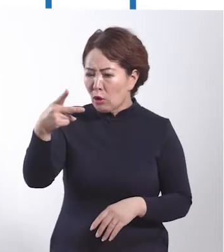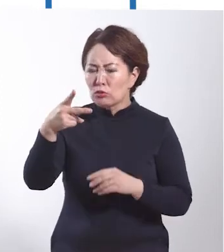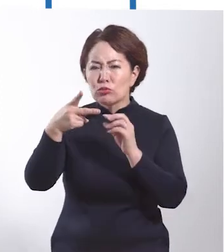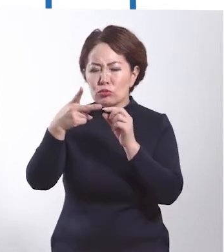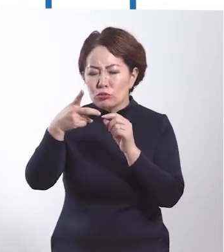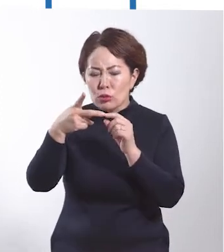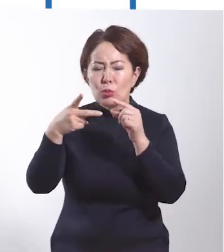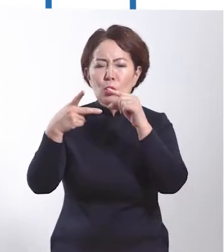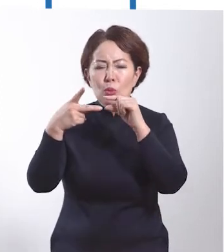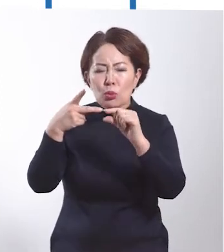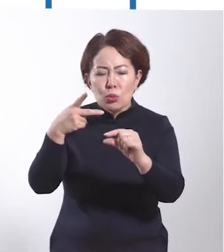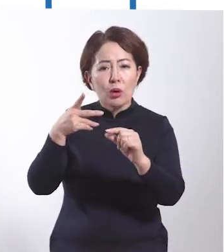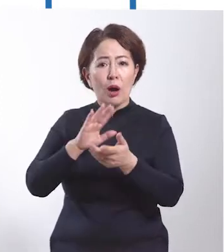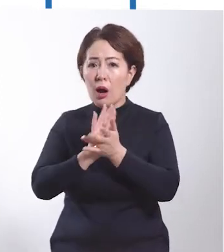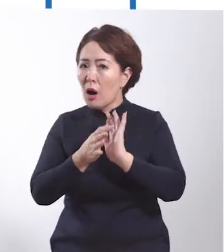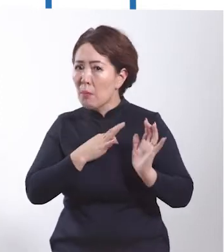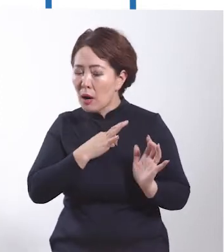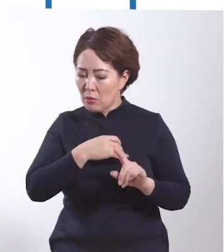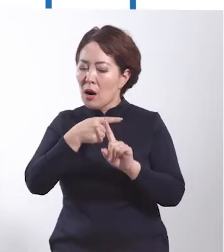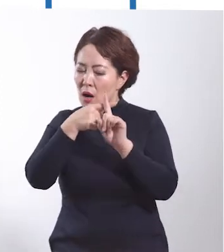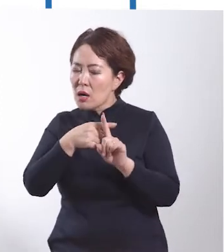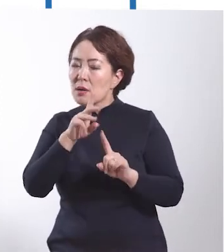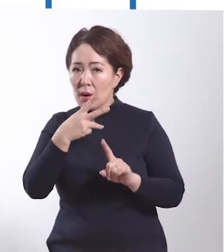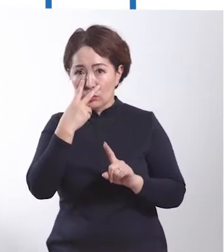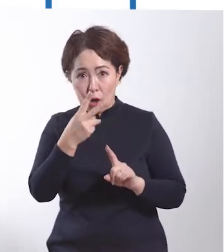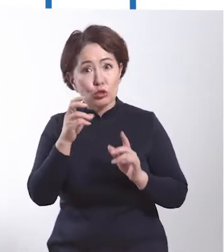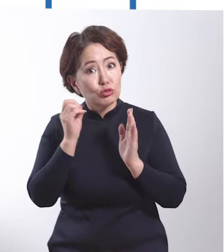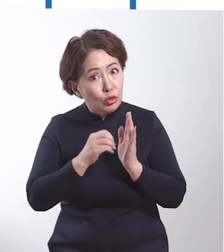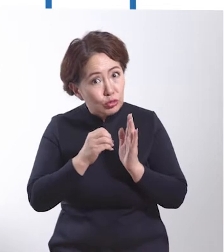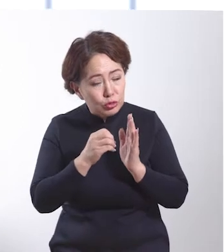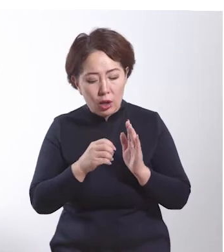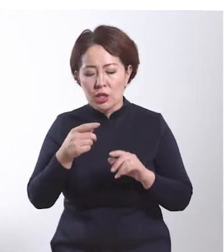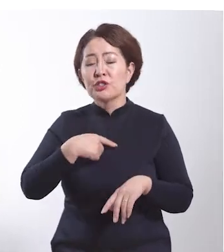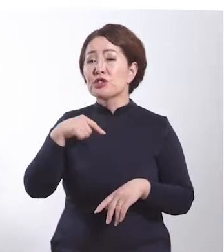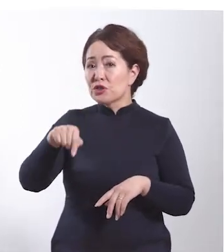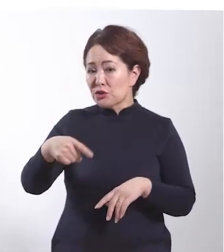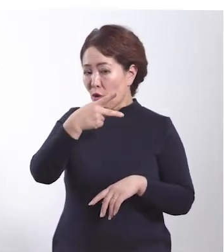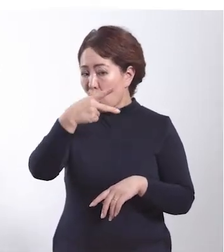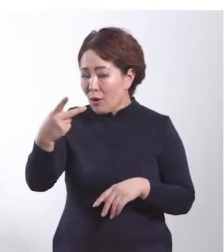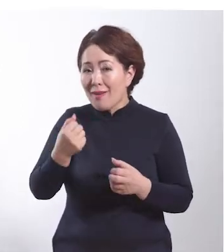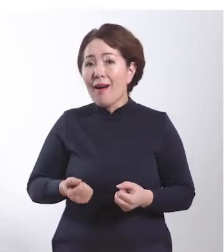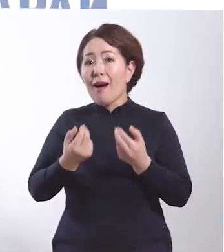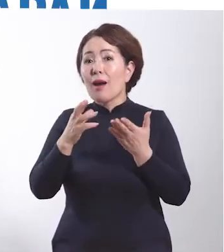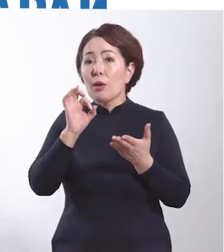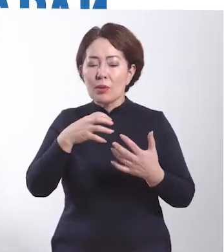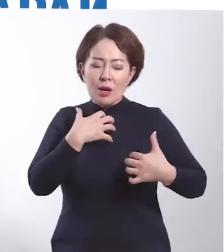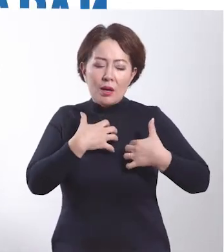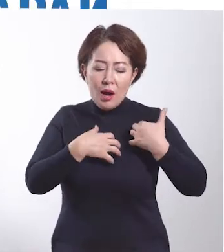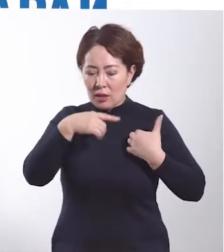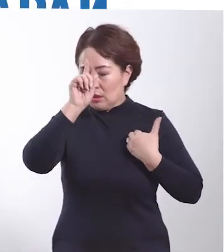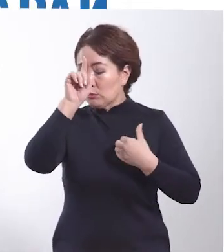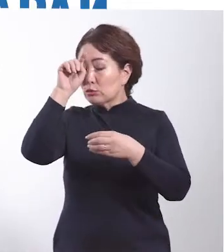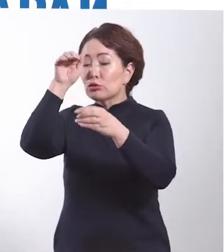Зураас бүдэг байсан ч хариуг эерэг гарсан гэж үзнэ. Хэрэв таны хариу эерэг гарсан бол та